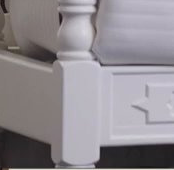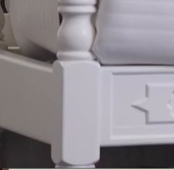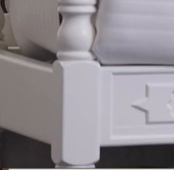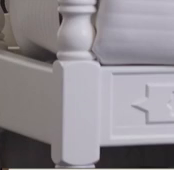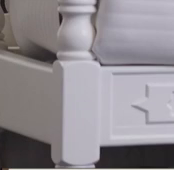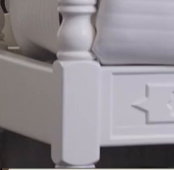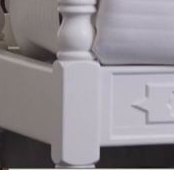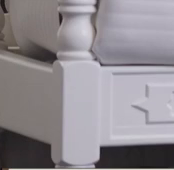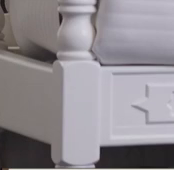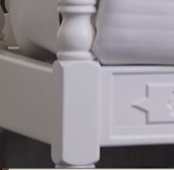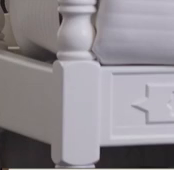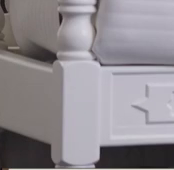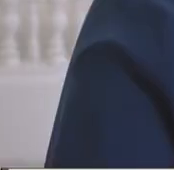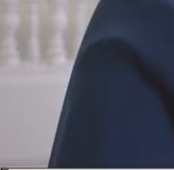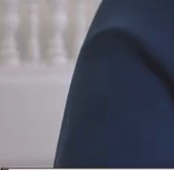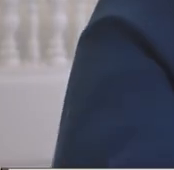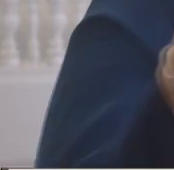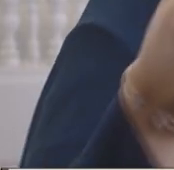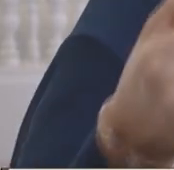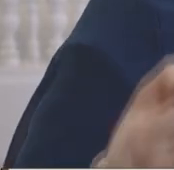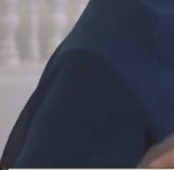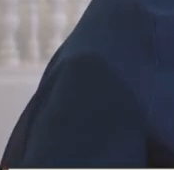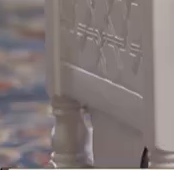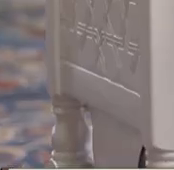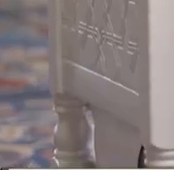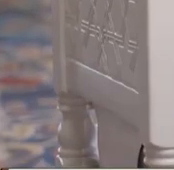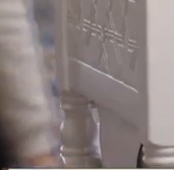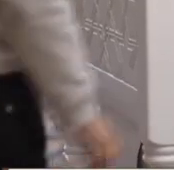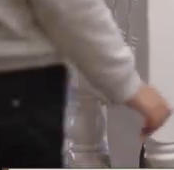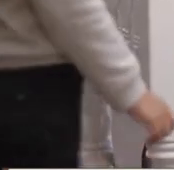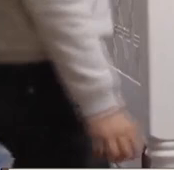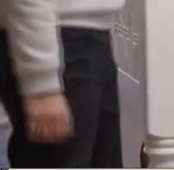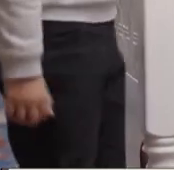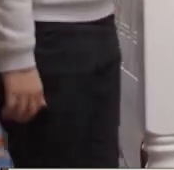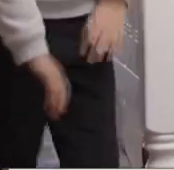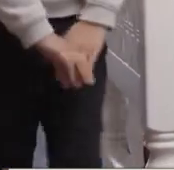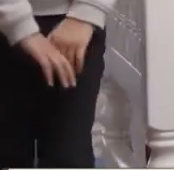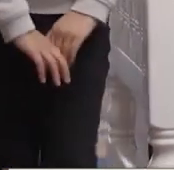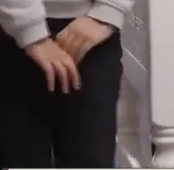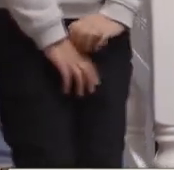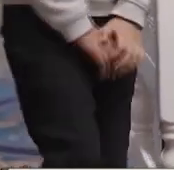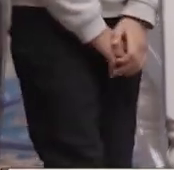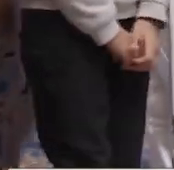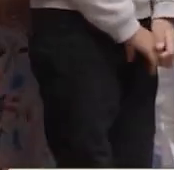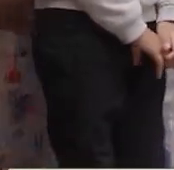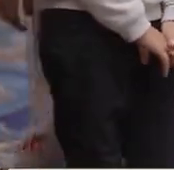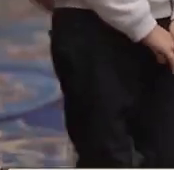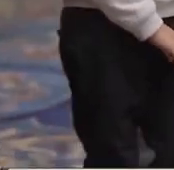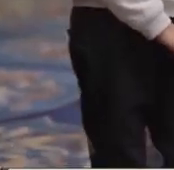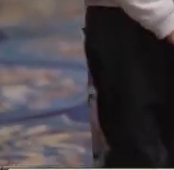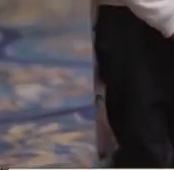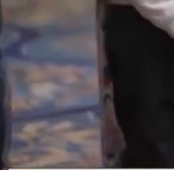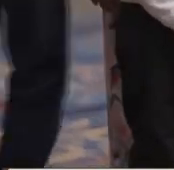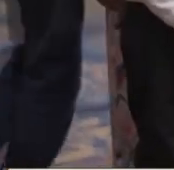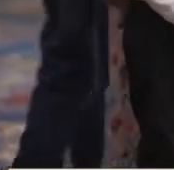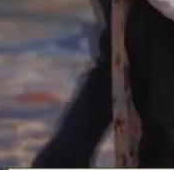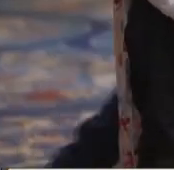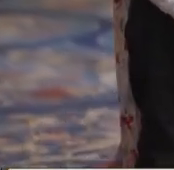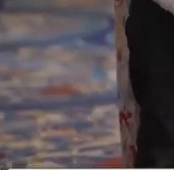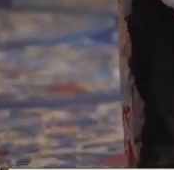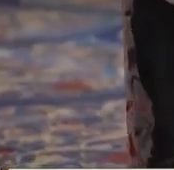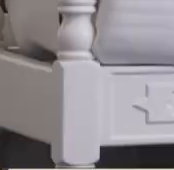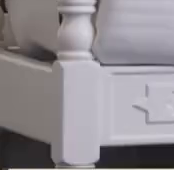الاخطاء فبن احح الاخطاء ونذكر بال القاعده طفل معاك انت طالما